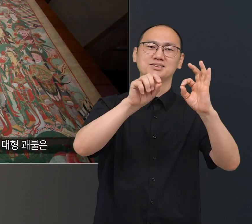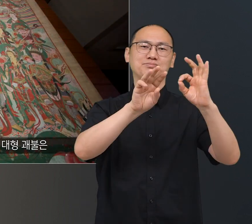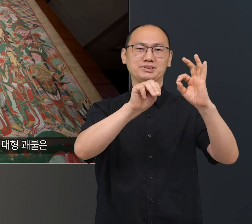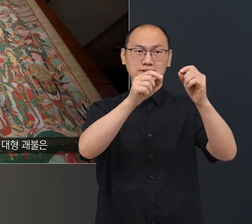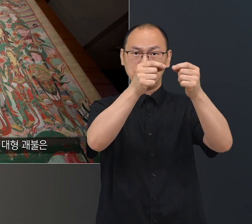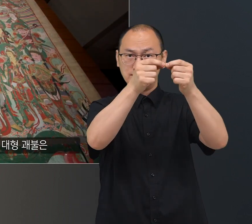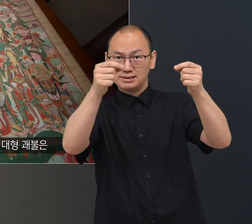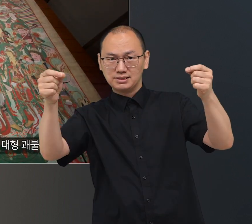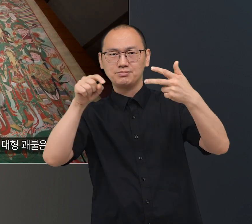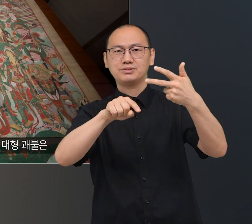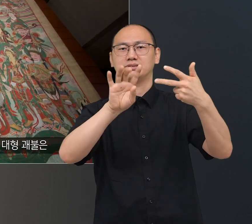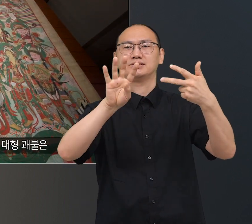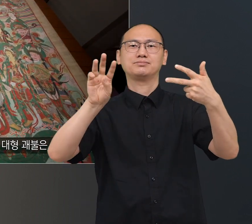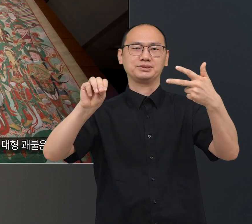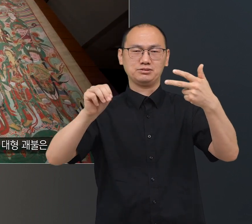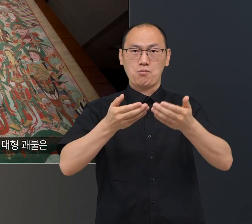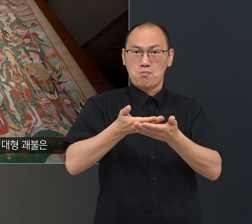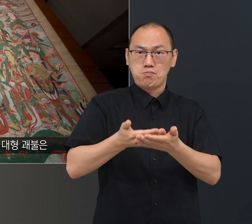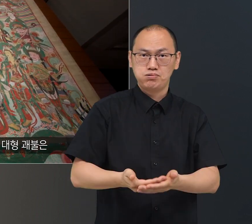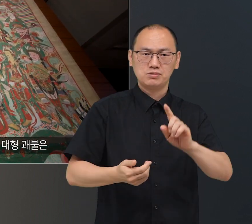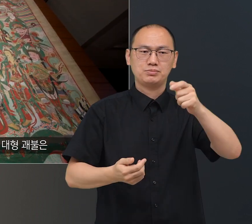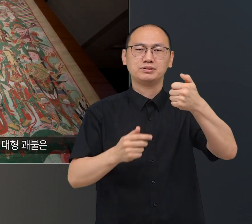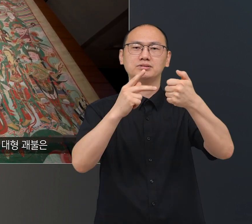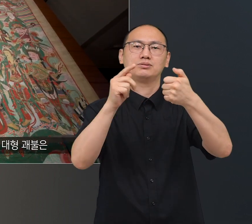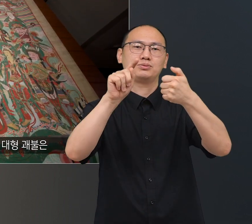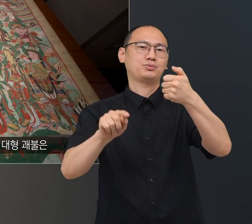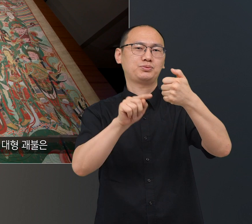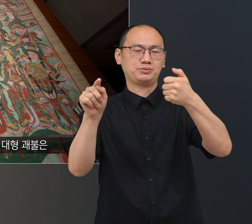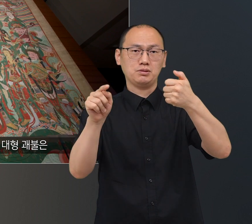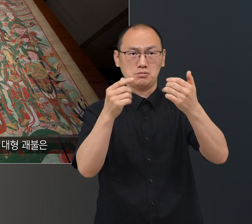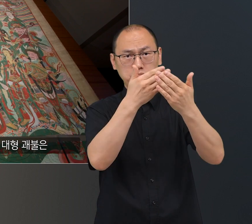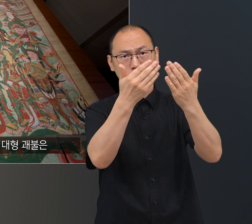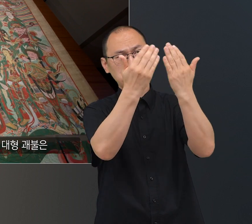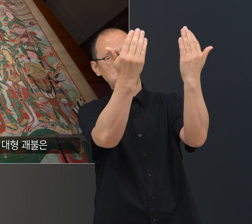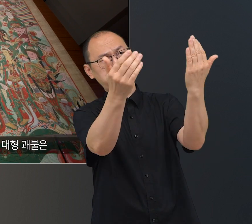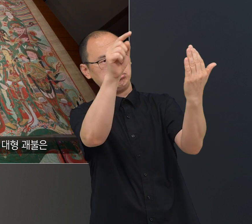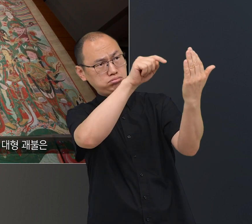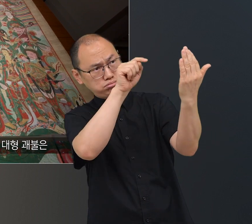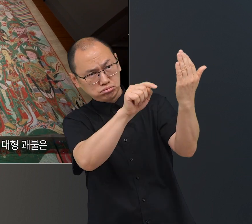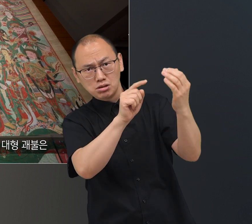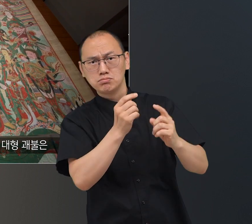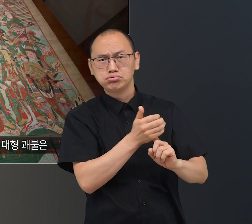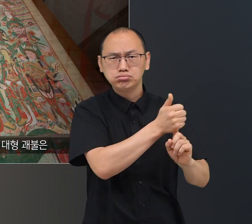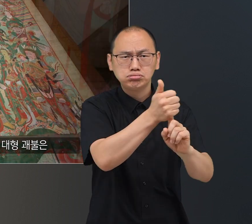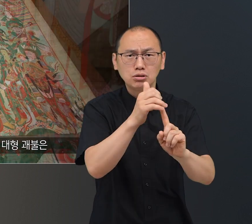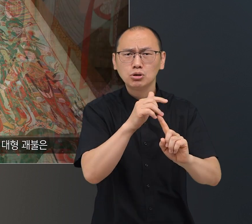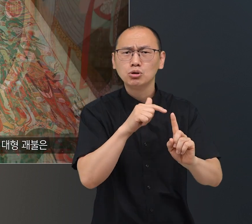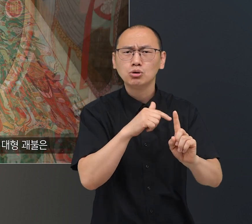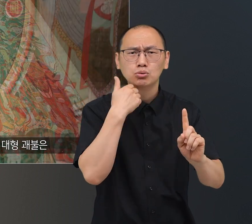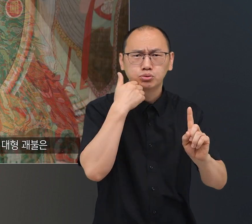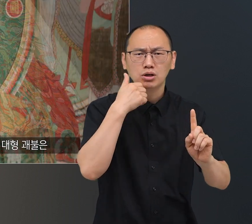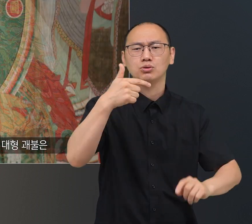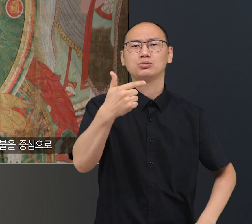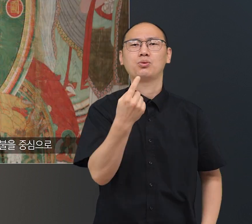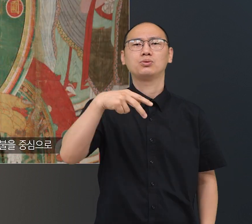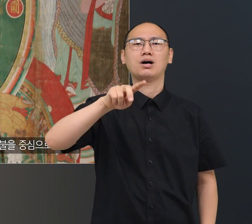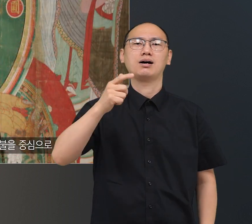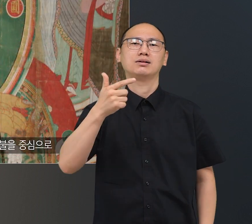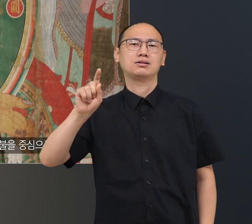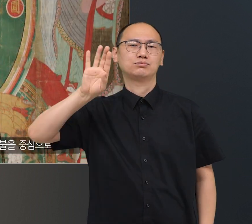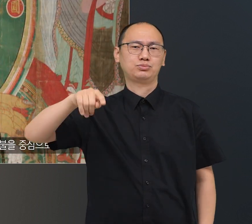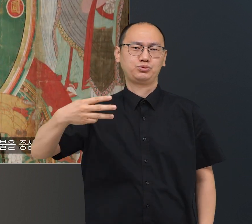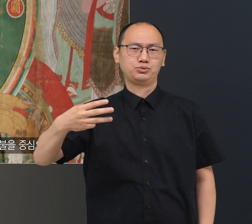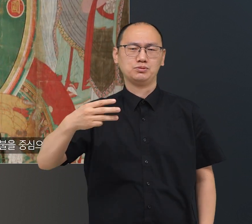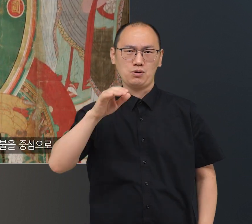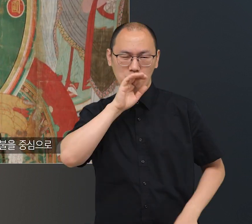높이 10m, 너비 7.4m, 무게 150kg이 넘는 대형 괘불은 오랜